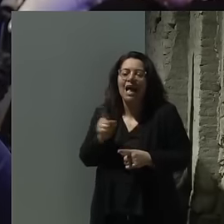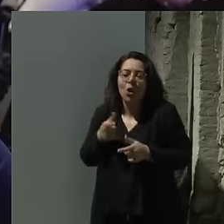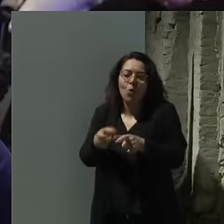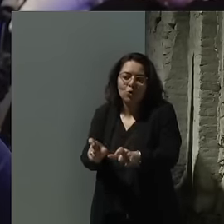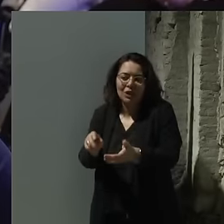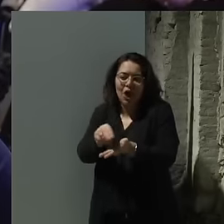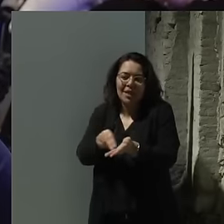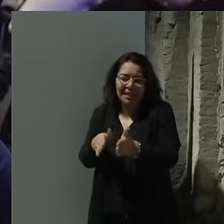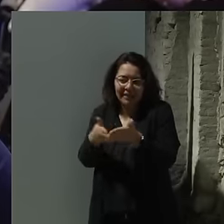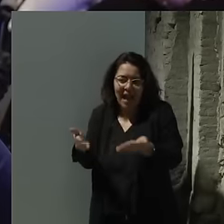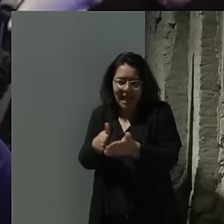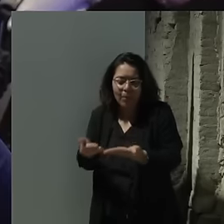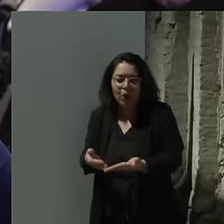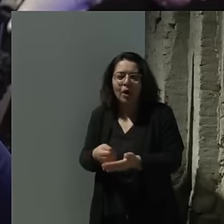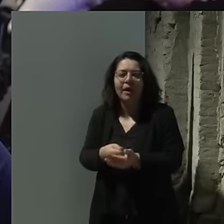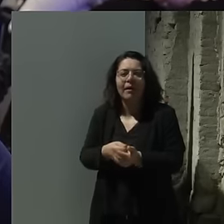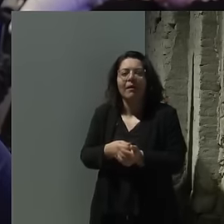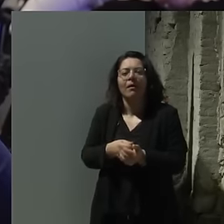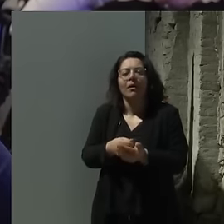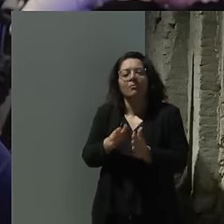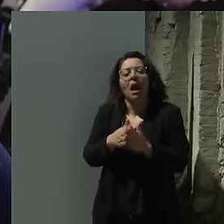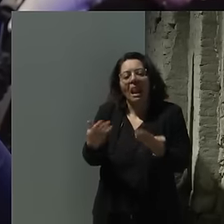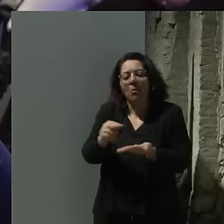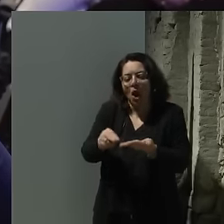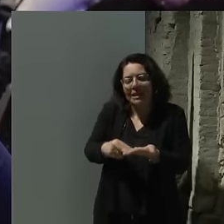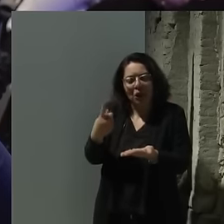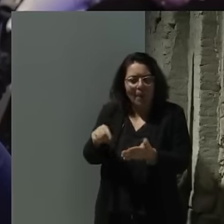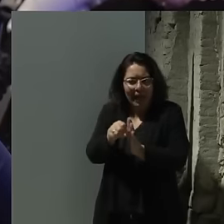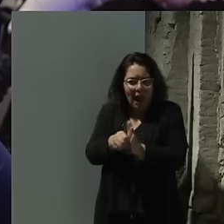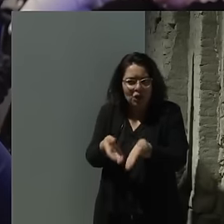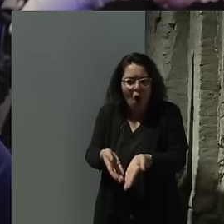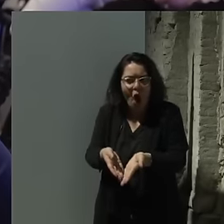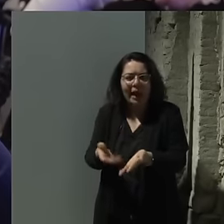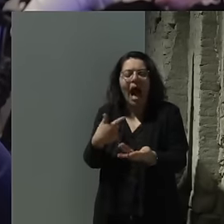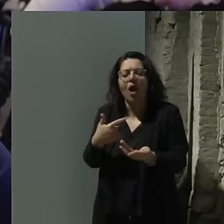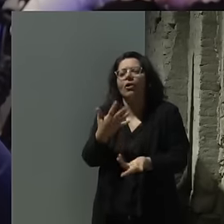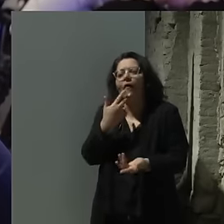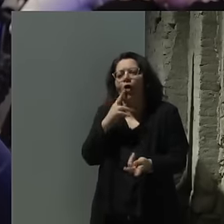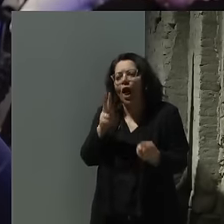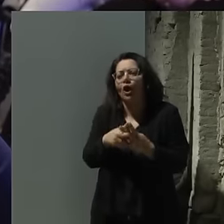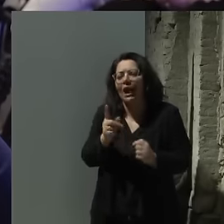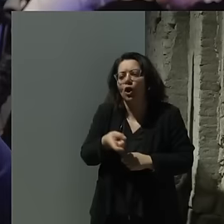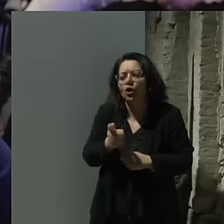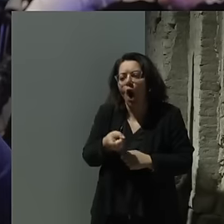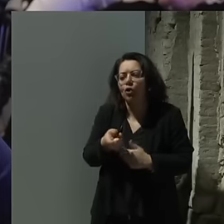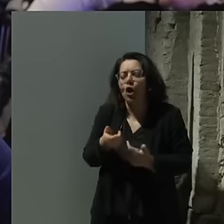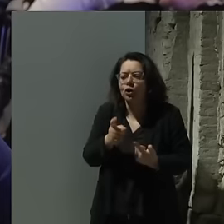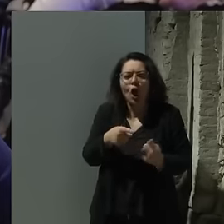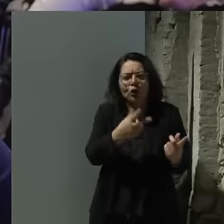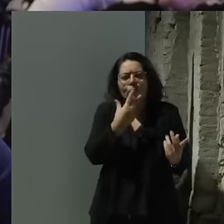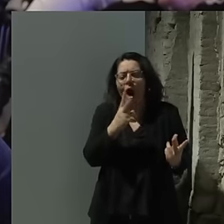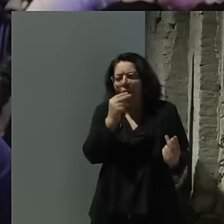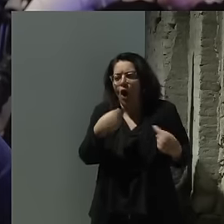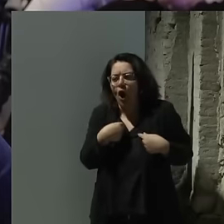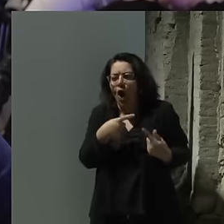libri, Giuseppe Culicchia, che ha scritto un libro su questa storia, e ho avuto l'onore di conoscerlo e mi ha fatto molto piacere, siamo diventati